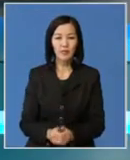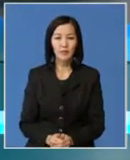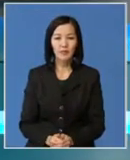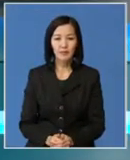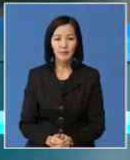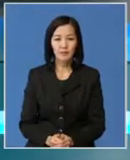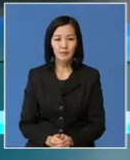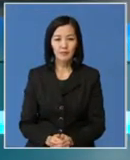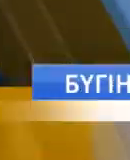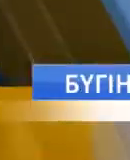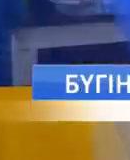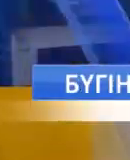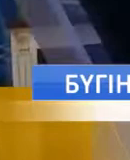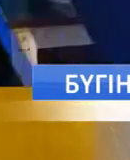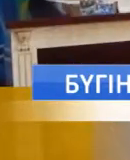көретіндеріңіз.